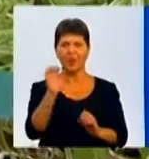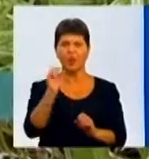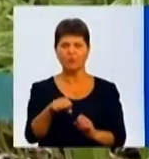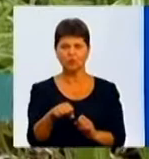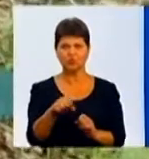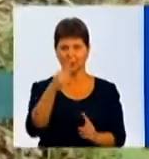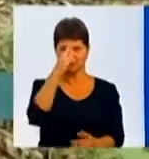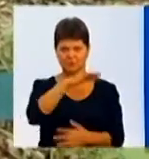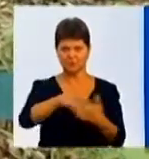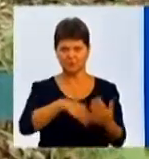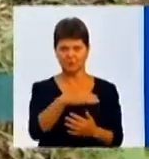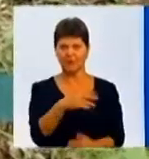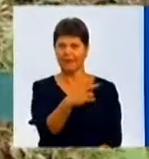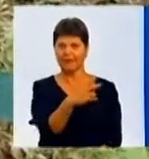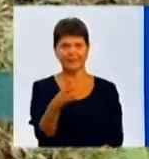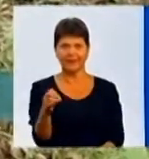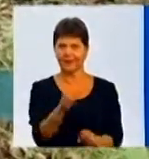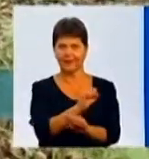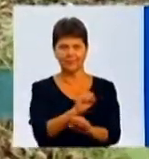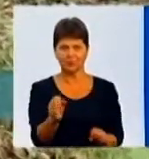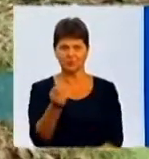неїстівними. Вот этот гриб называется